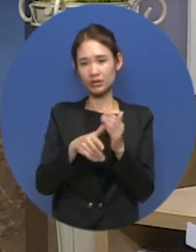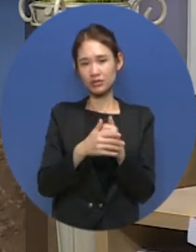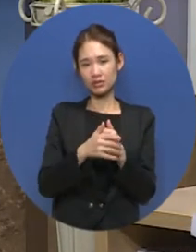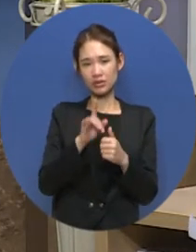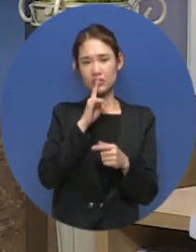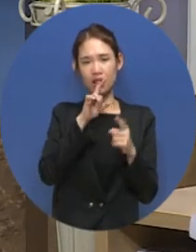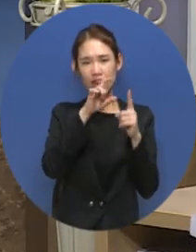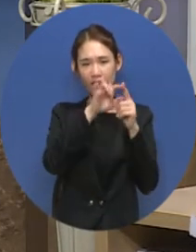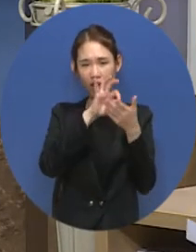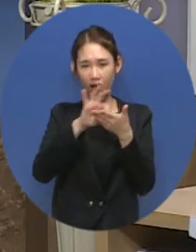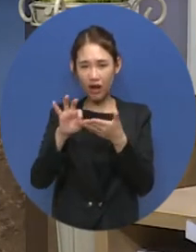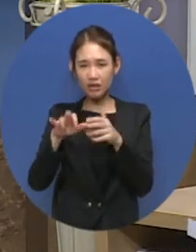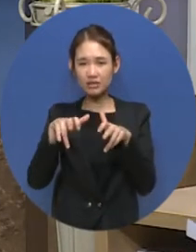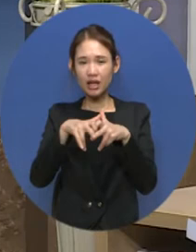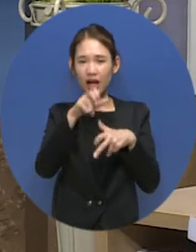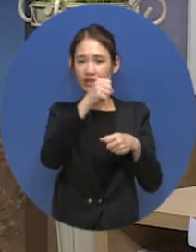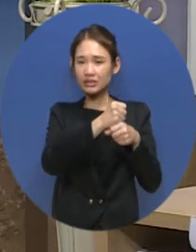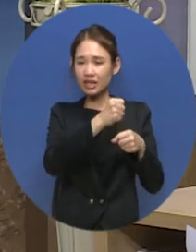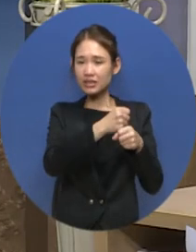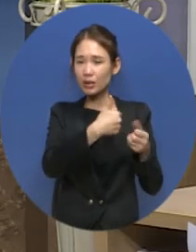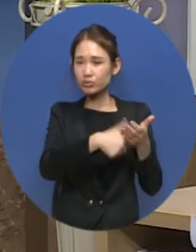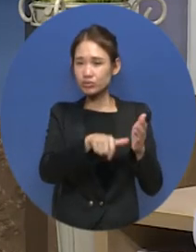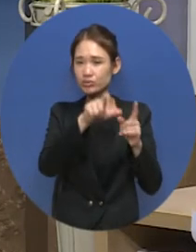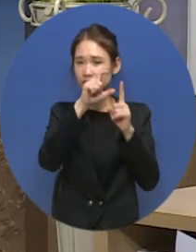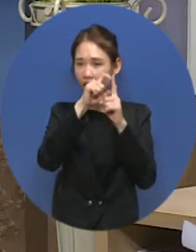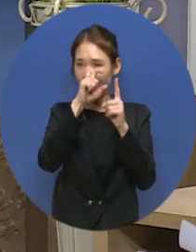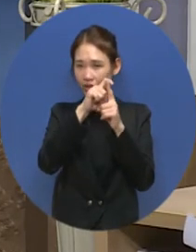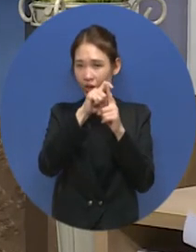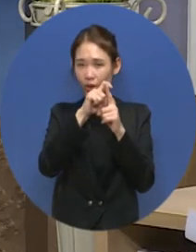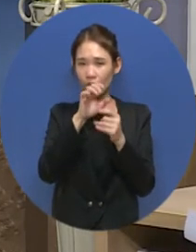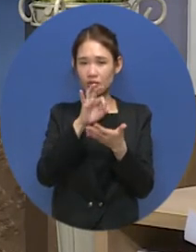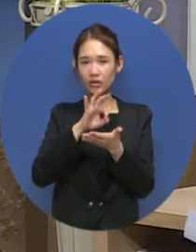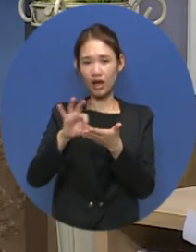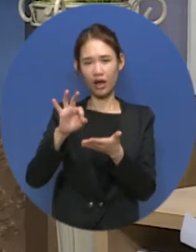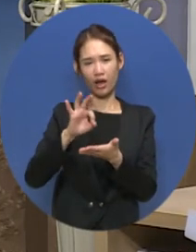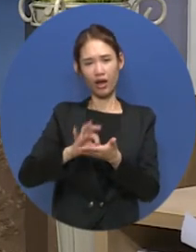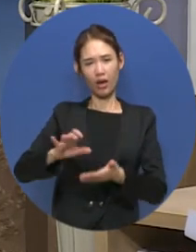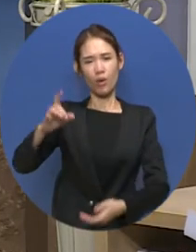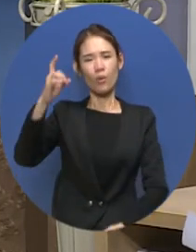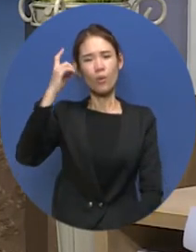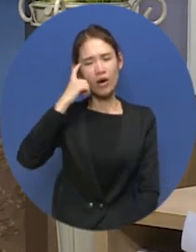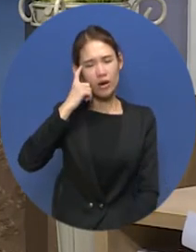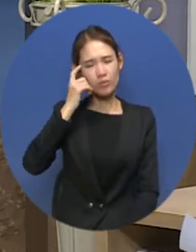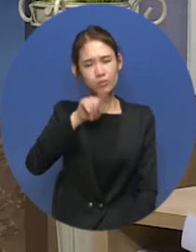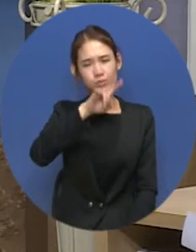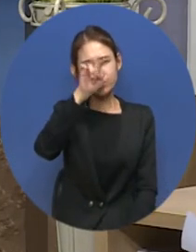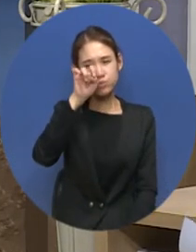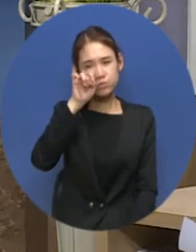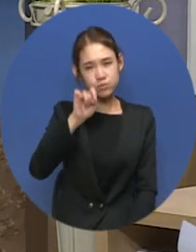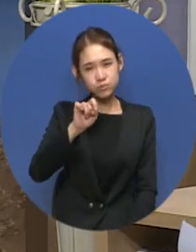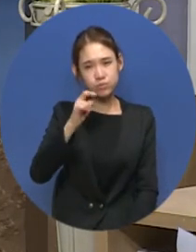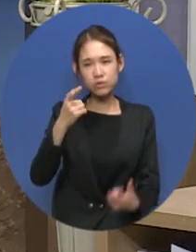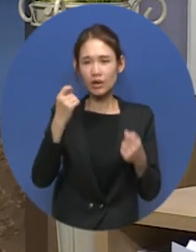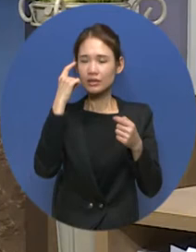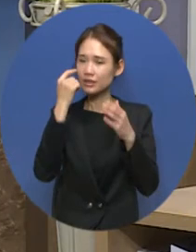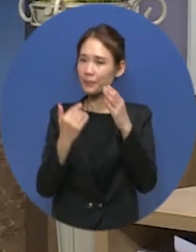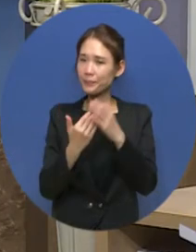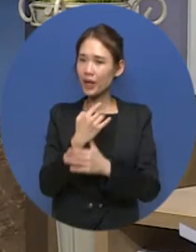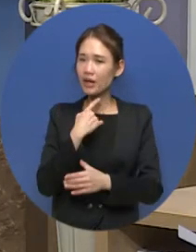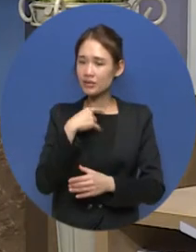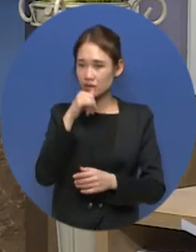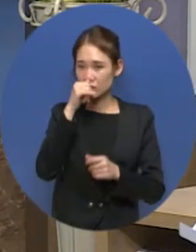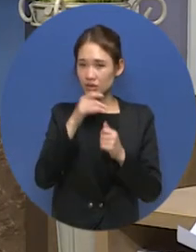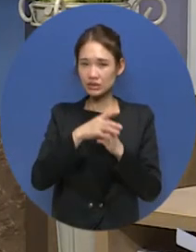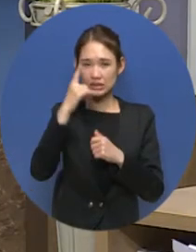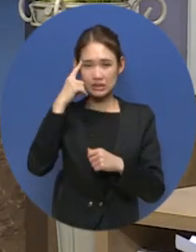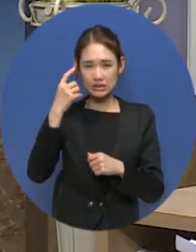단어 자체도 장애인 생산품이라는 단어를 굳이 써야 할까? 이런 생각도 들었어요. 근데 이제 그런 것에서부터 오는